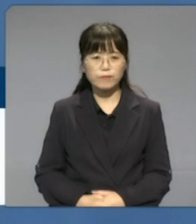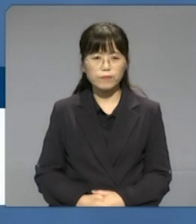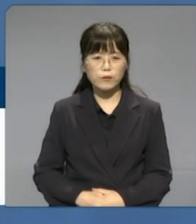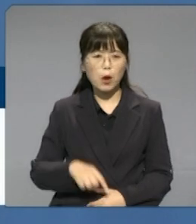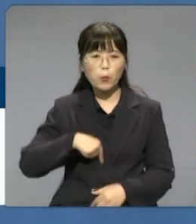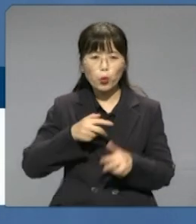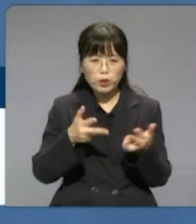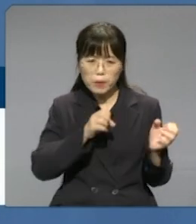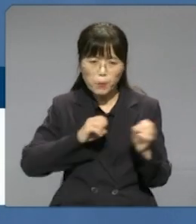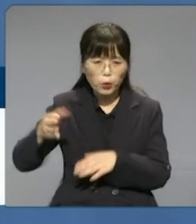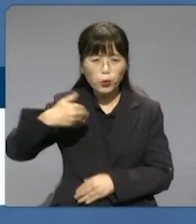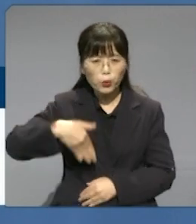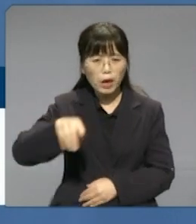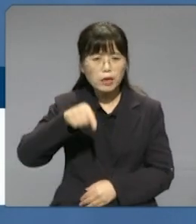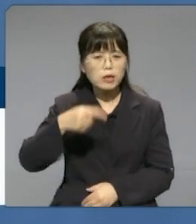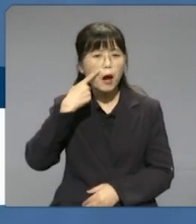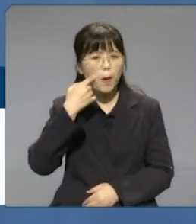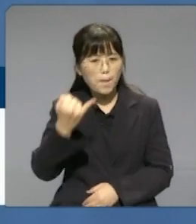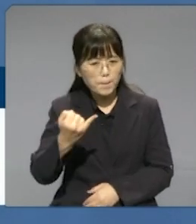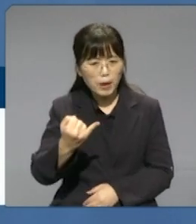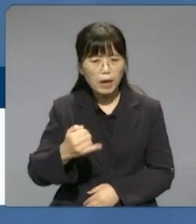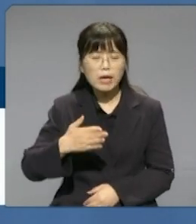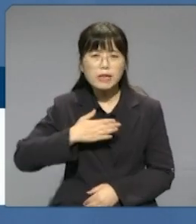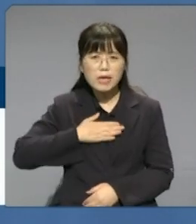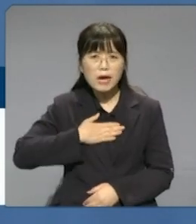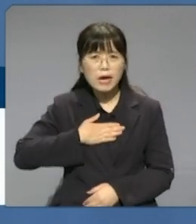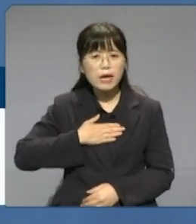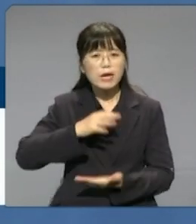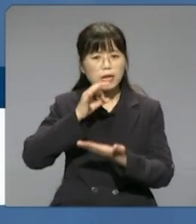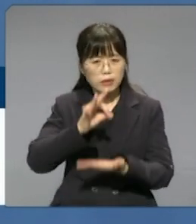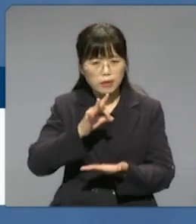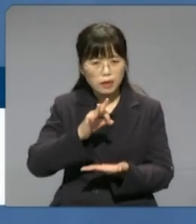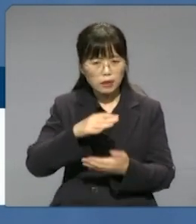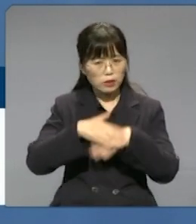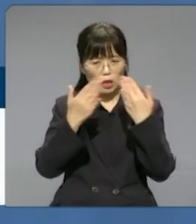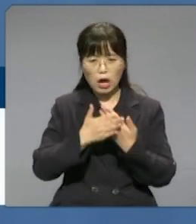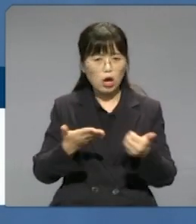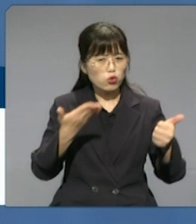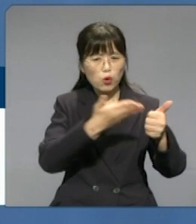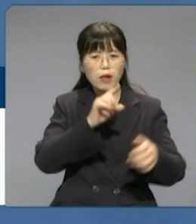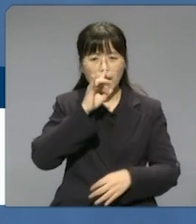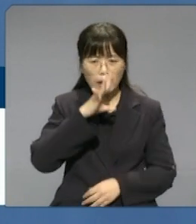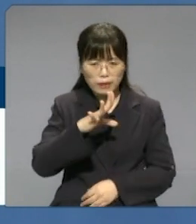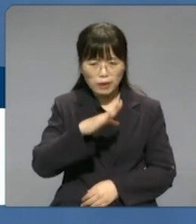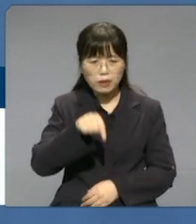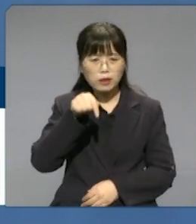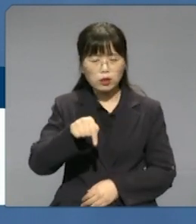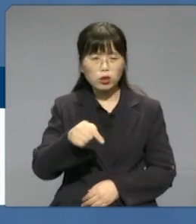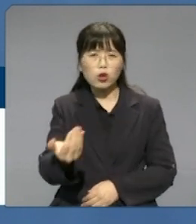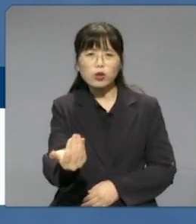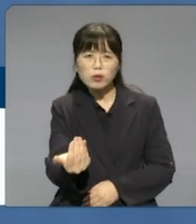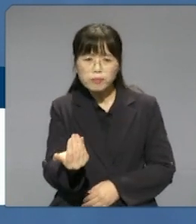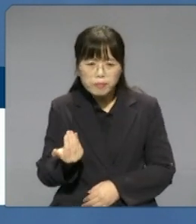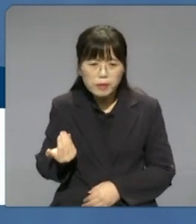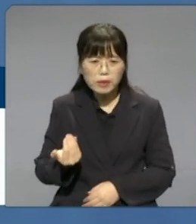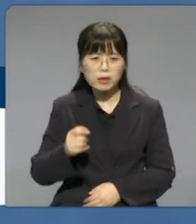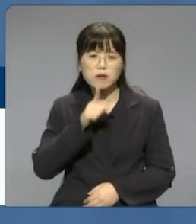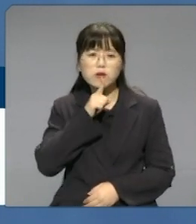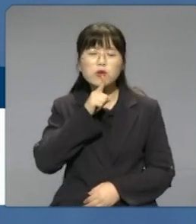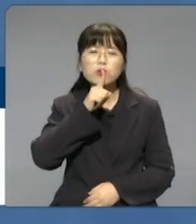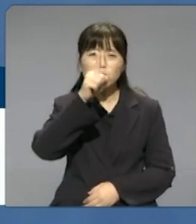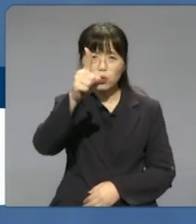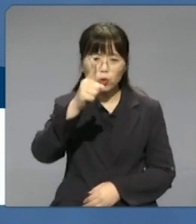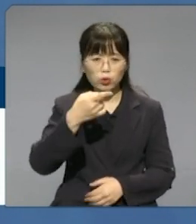자신을 버리고 간 그 엄마에게 나의 재산을 다 줘선 안 된다 라고 하는 것을